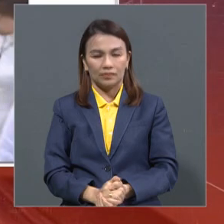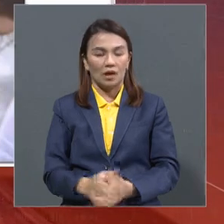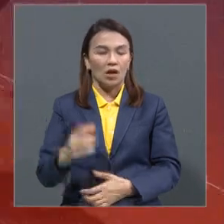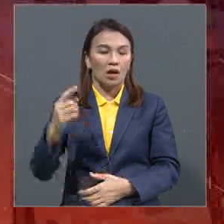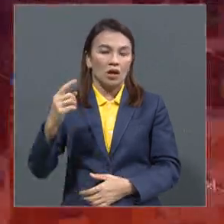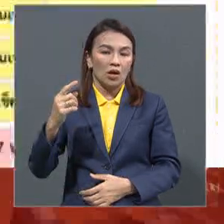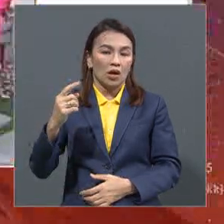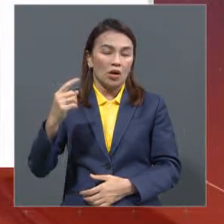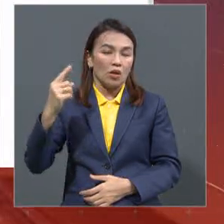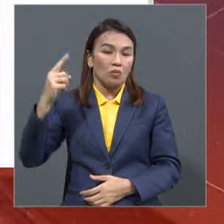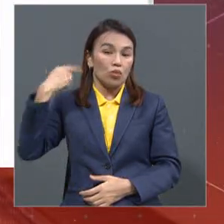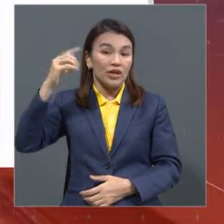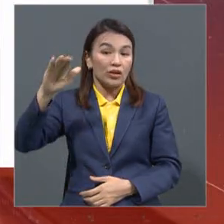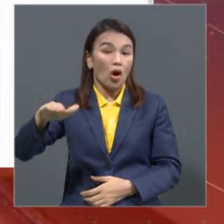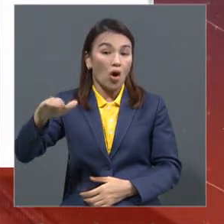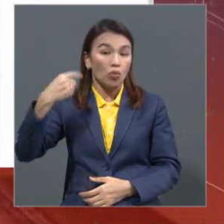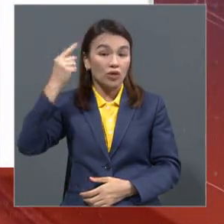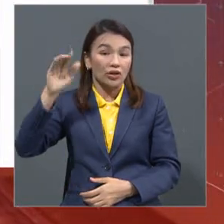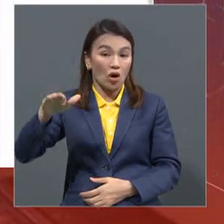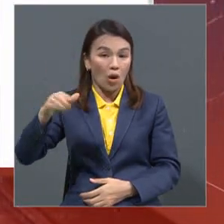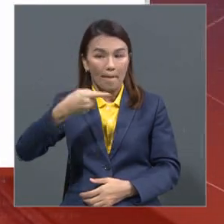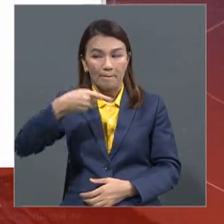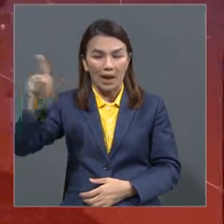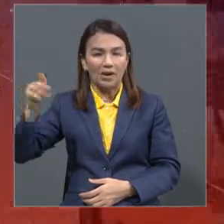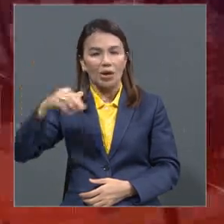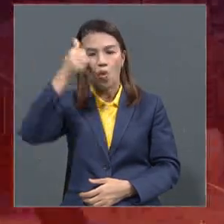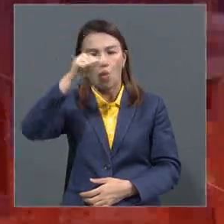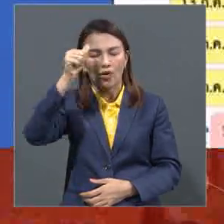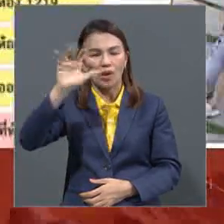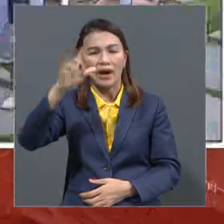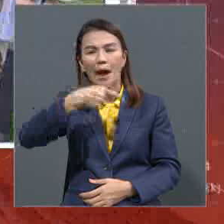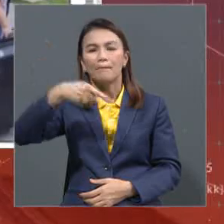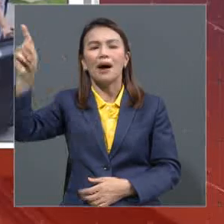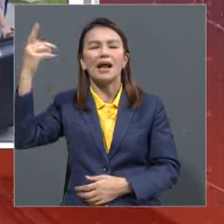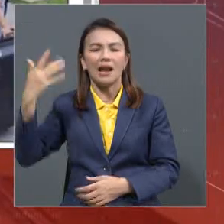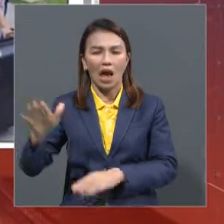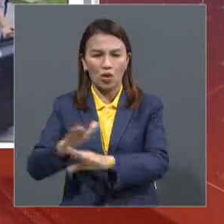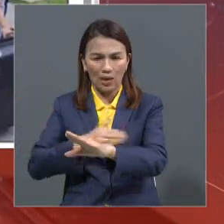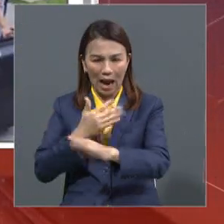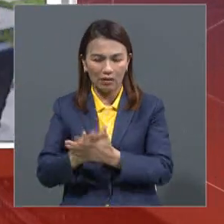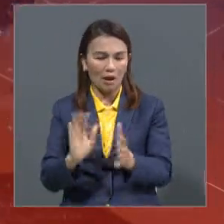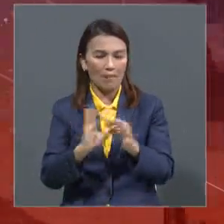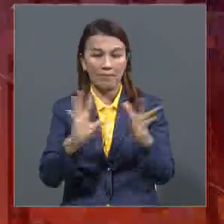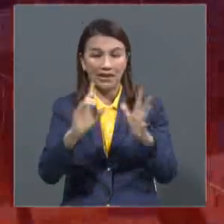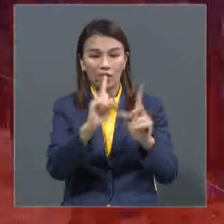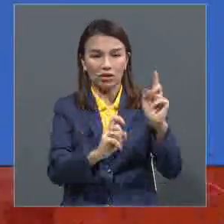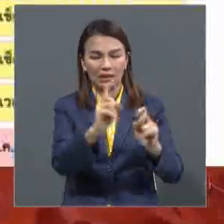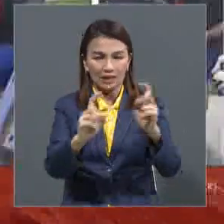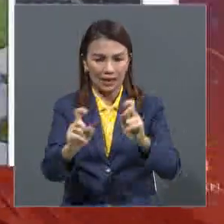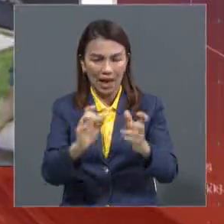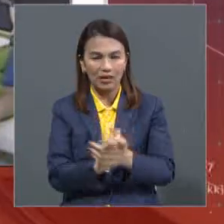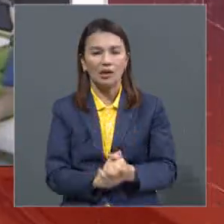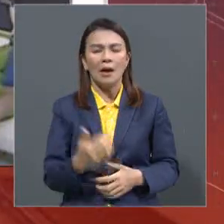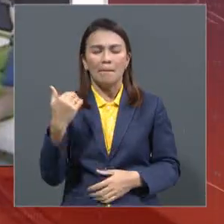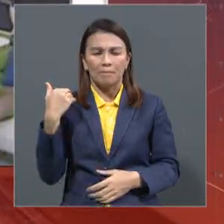สาวของหนึ่งในผู้เสียชีวิตเนี่ยเขากลับไปตั้งแต่ 5วันก่อนดังนั้นไม่ได้เกี่ยวกับเรื่องนี้นะครับส่วนที่เช็คอิน 5คนแต่ว่าพบ 6